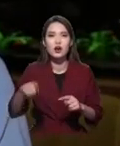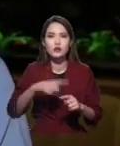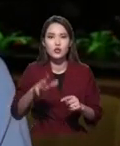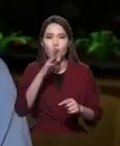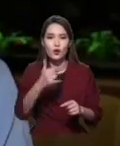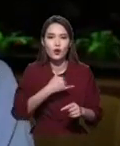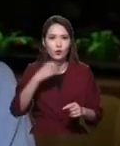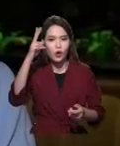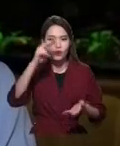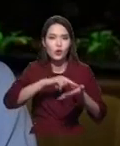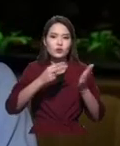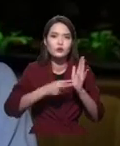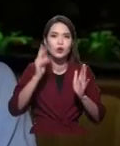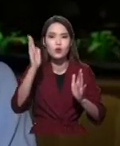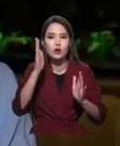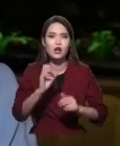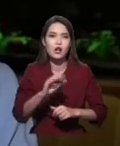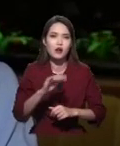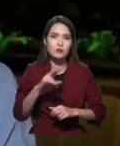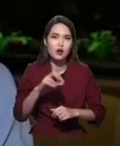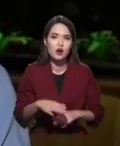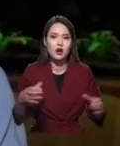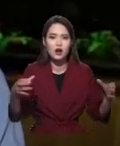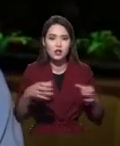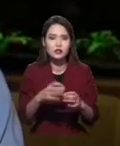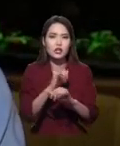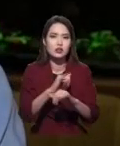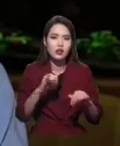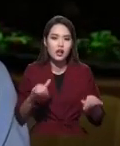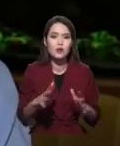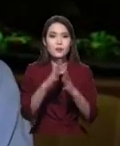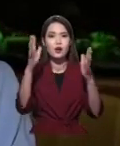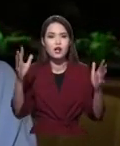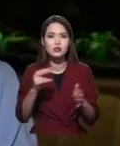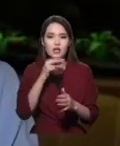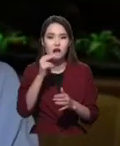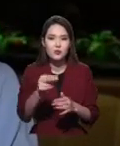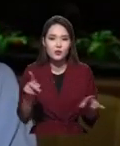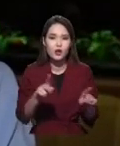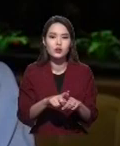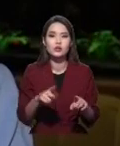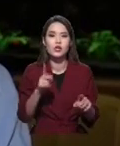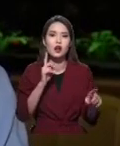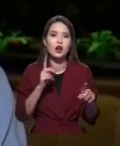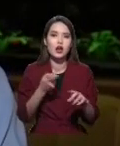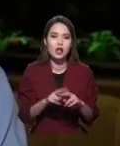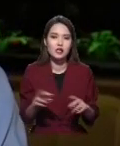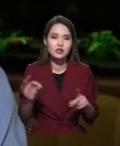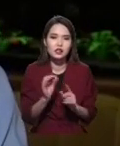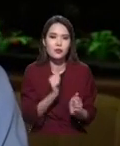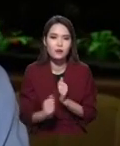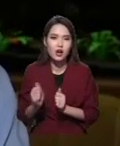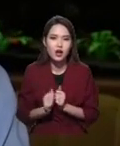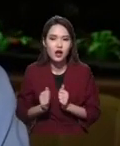жоспарымызды бағытын жиналып отырмыз. Шын мәнінде бүгінгі отырысымызда әр өңірден